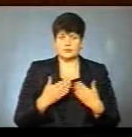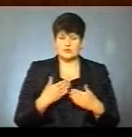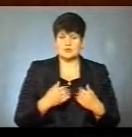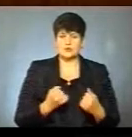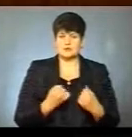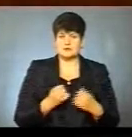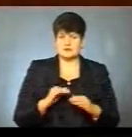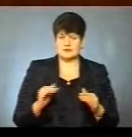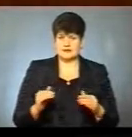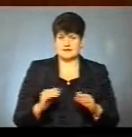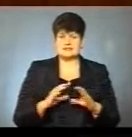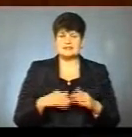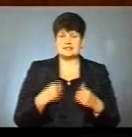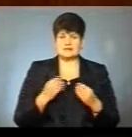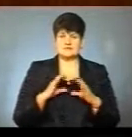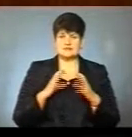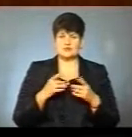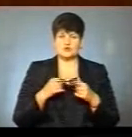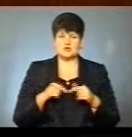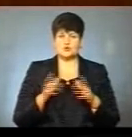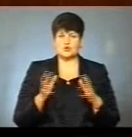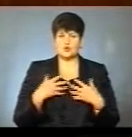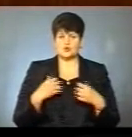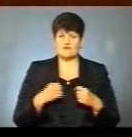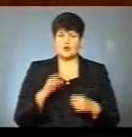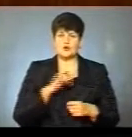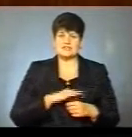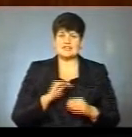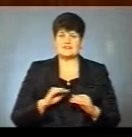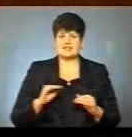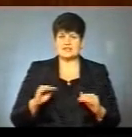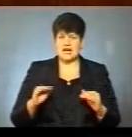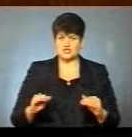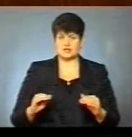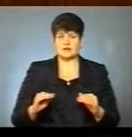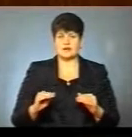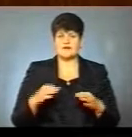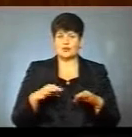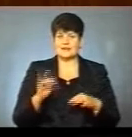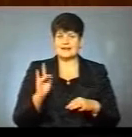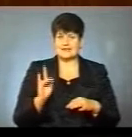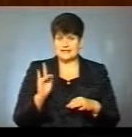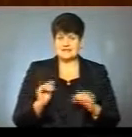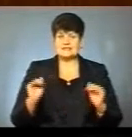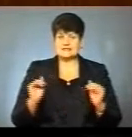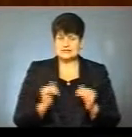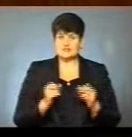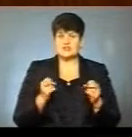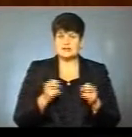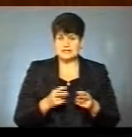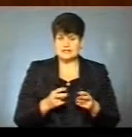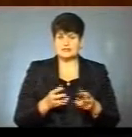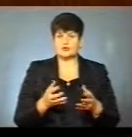за даними Всесвітньої організації охорони здоров'я, використання дитячих автомобільних крісел знижує ризик отримання травм в ДТП